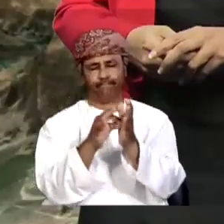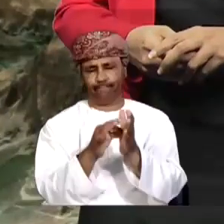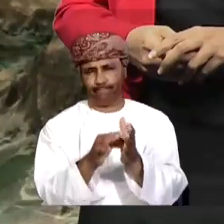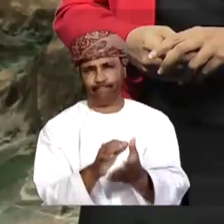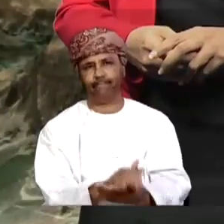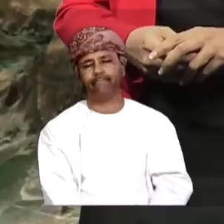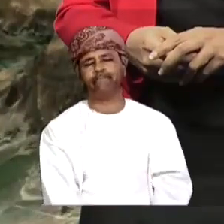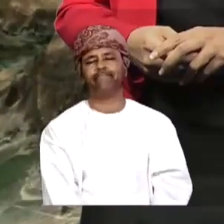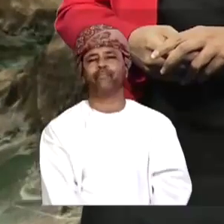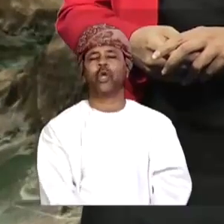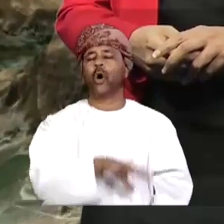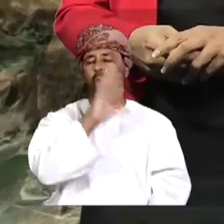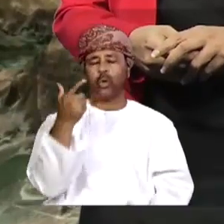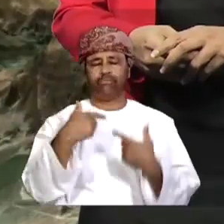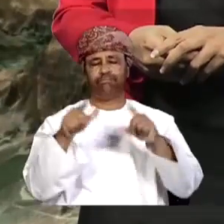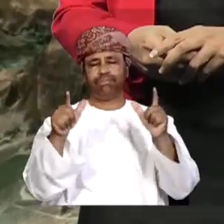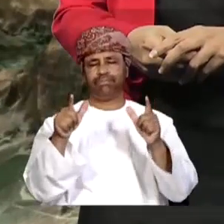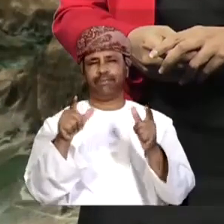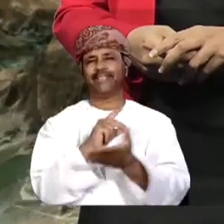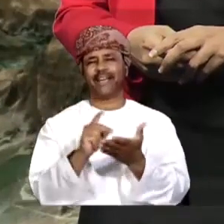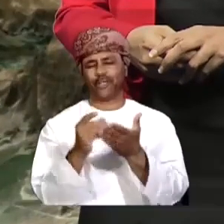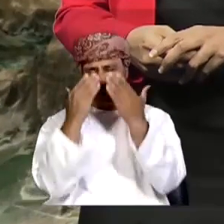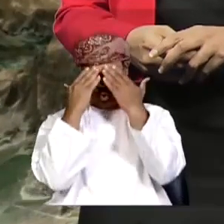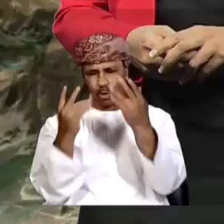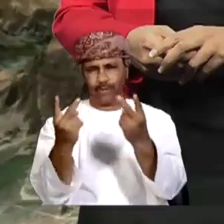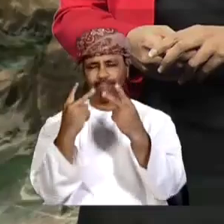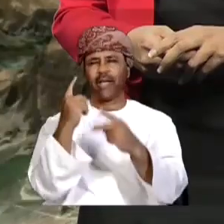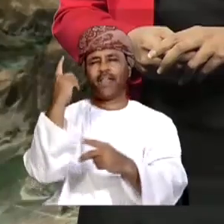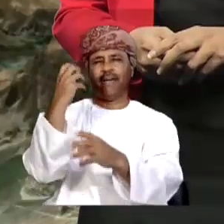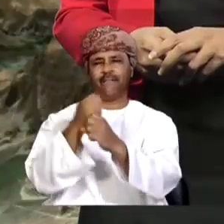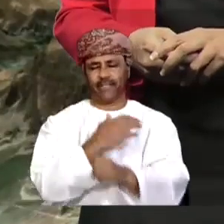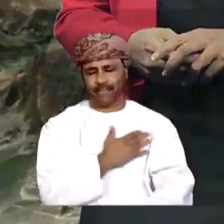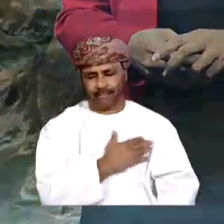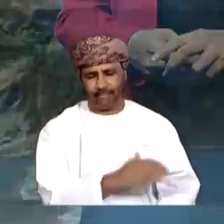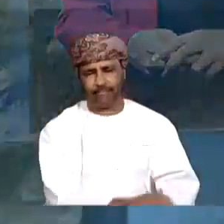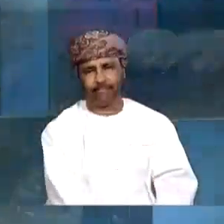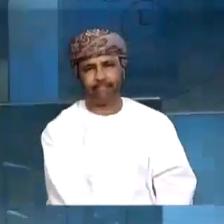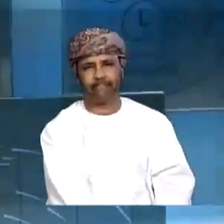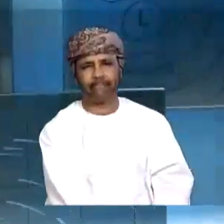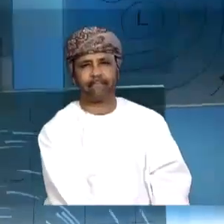صافية ومستقرة. أشكر لكم حسن المتابعة مشاهدينا الكرام وإلى اللقاء.